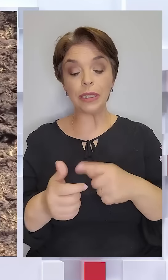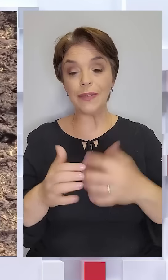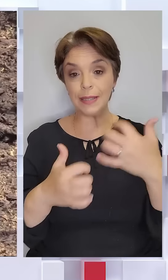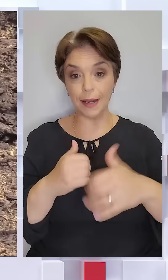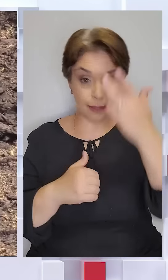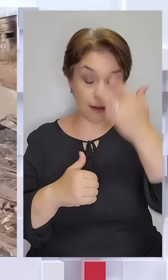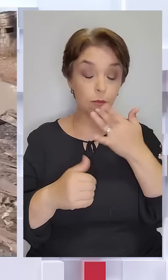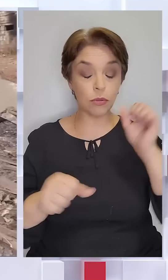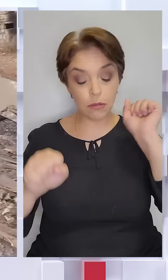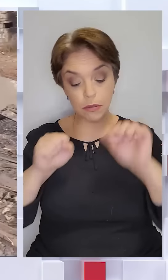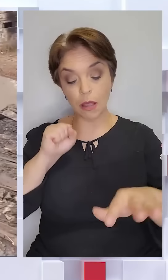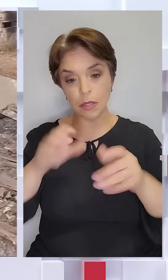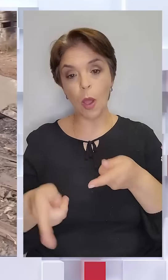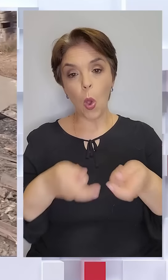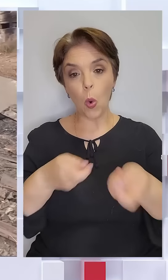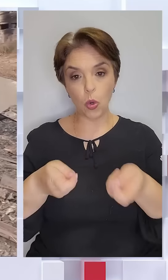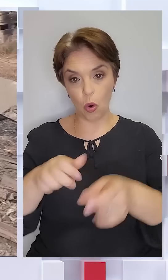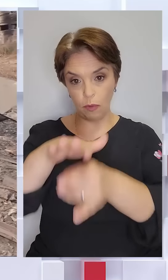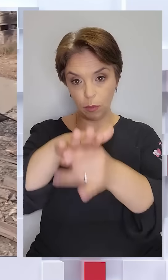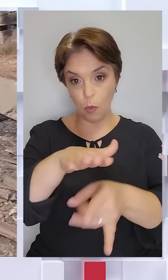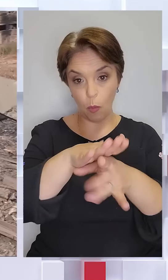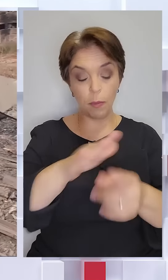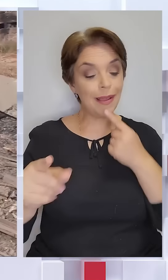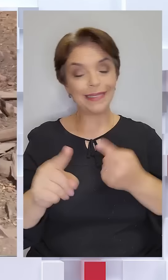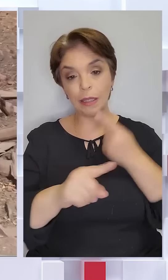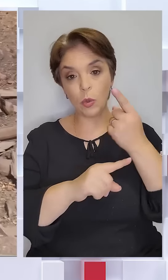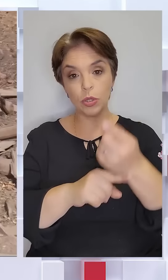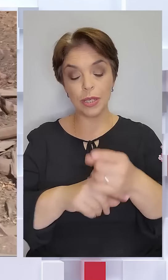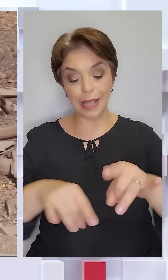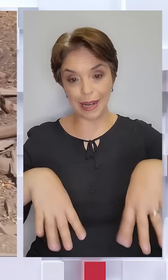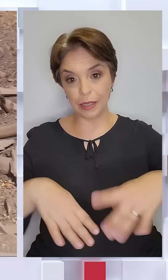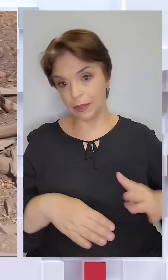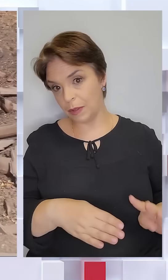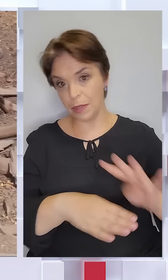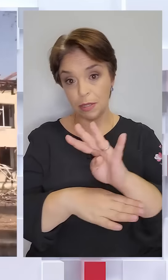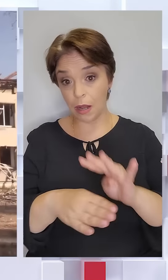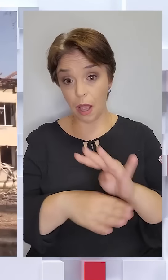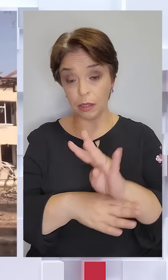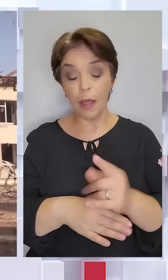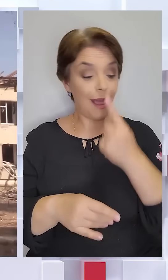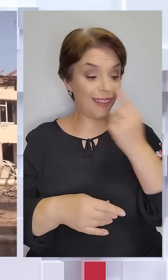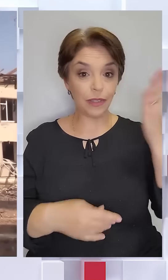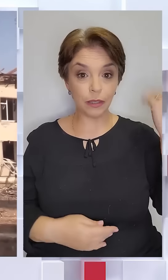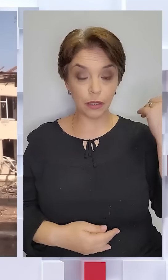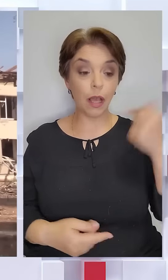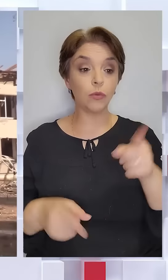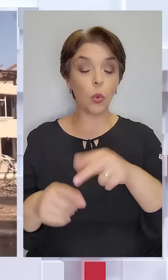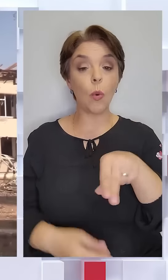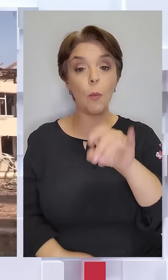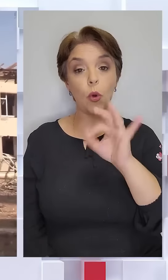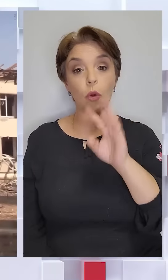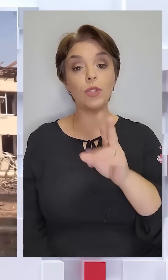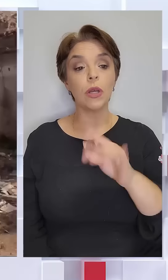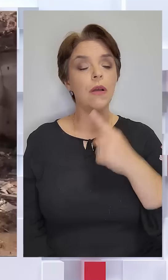середини літа просто засипають коригованими авіаційними бомбами та далекосяжними реактивними снарядами. Віднедавна, по тому таки